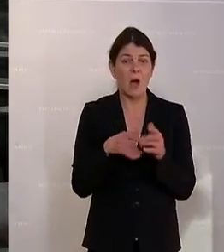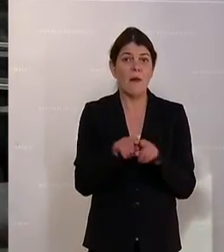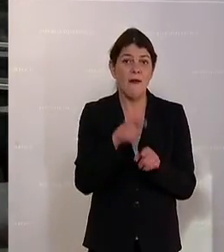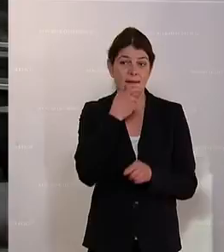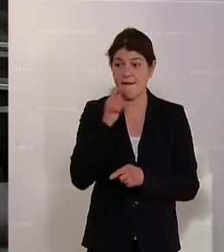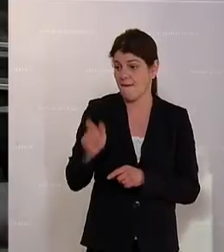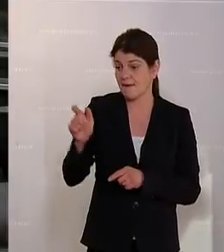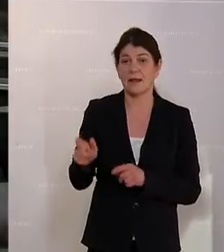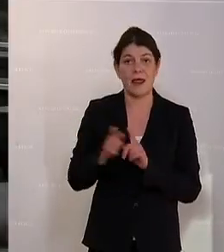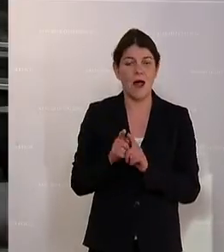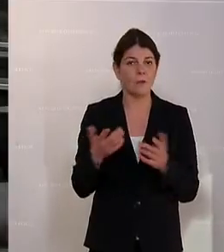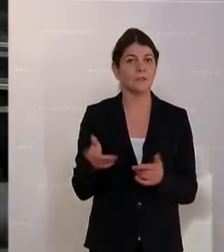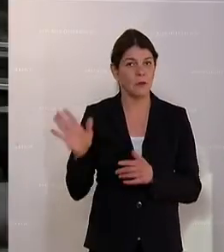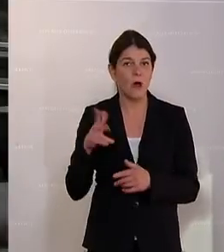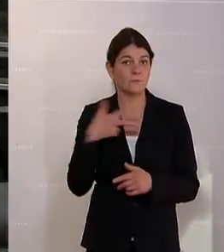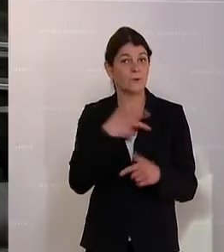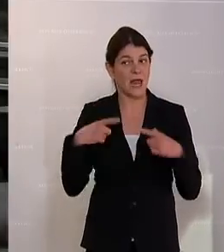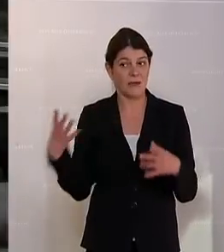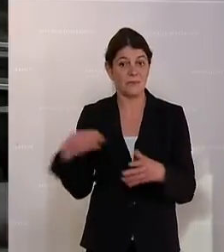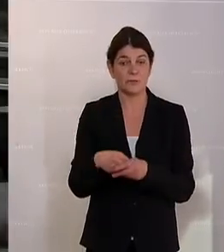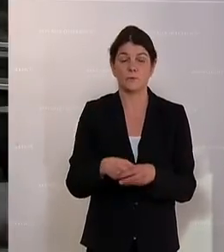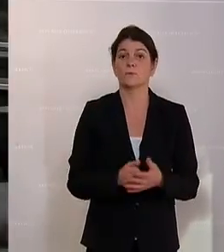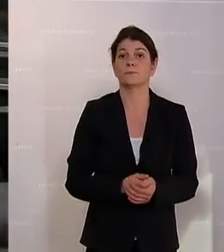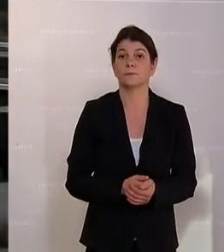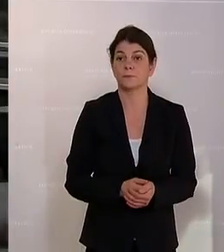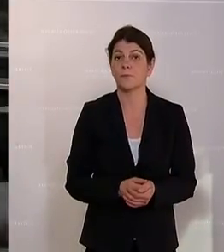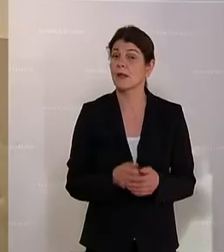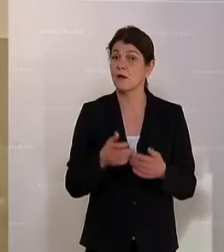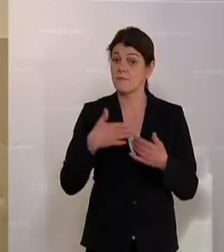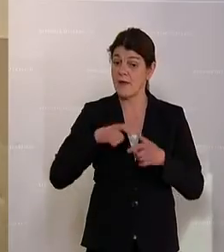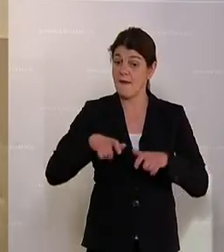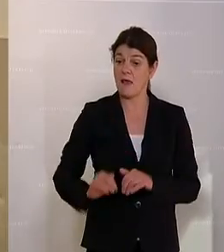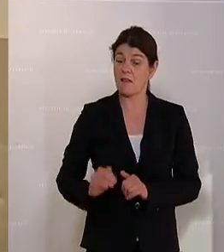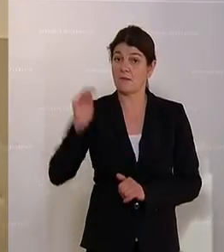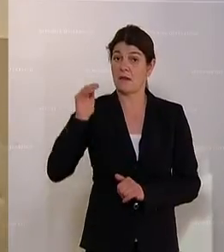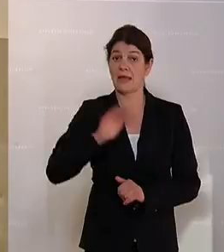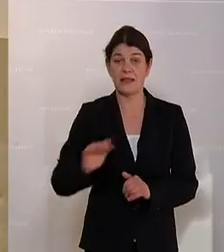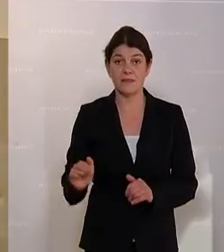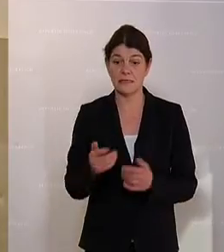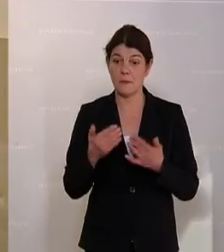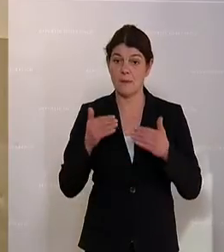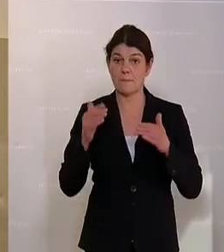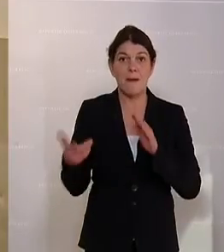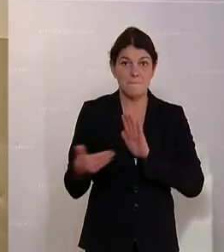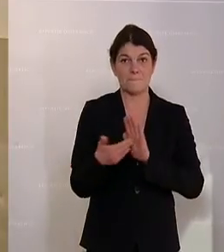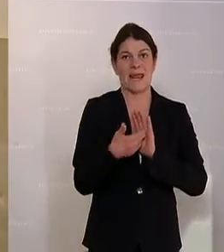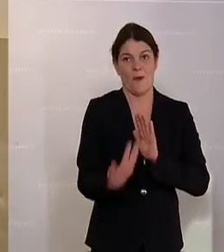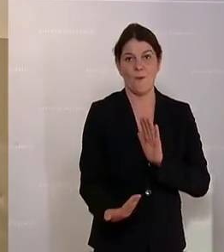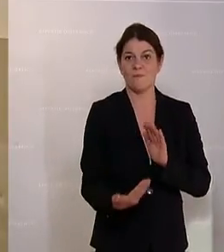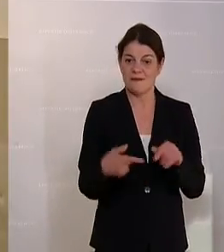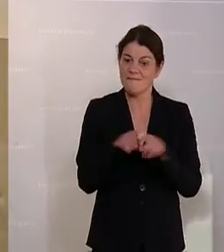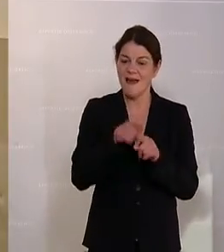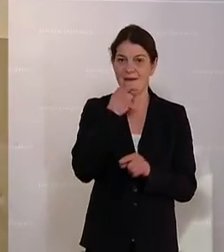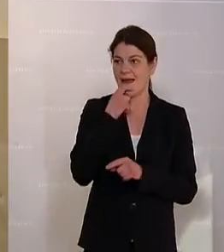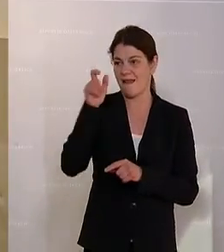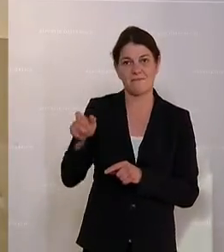ihrem sozialen Leben benötigen. Und je älter diese Kinder werden, desto mehr benötigen sie die